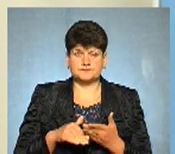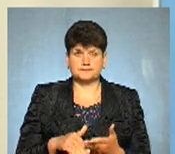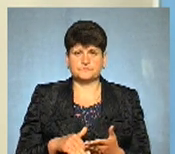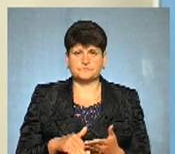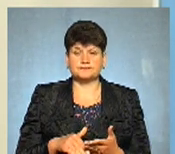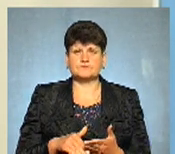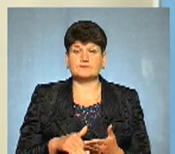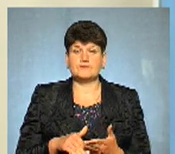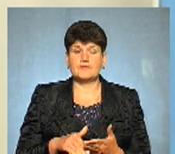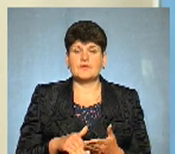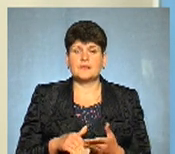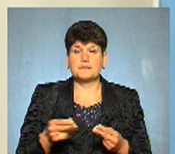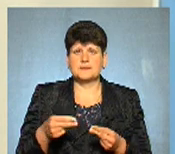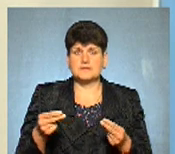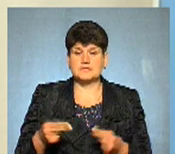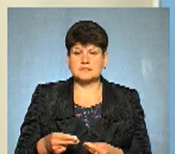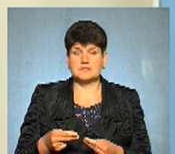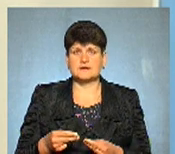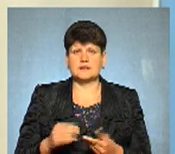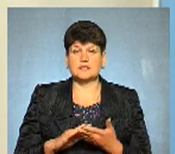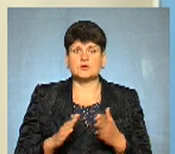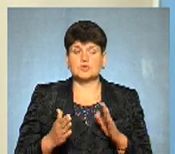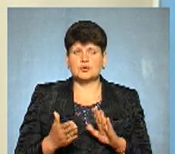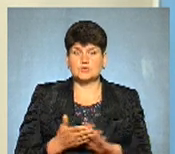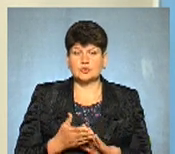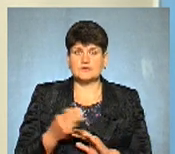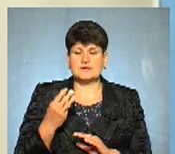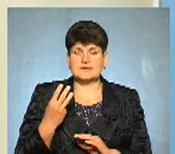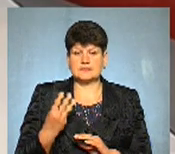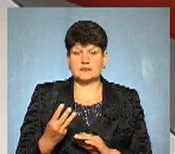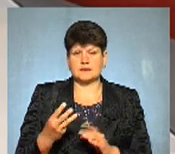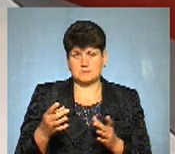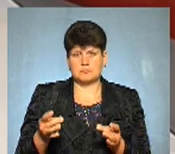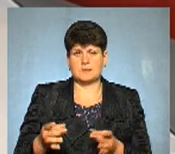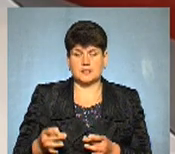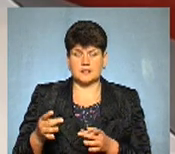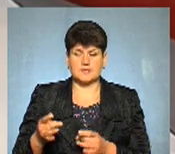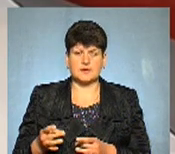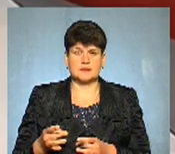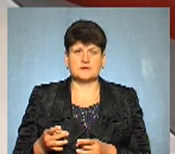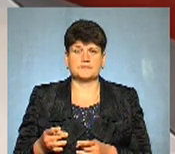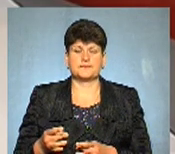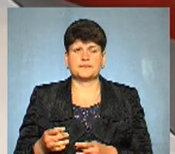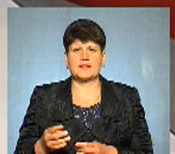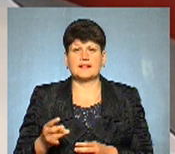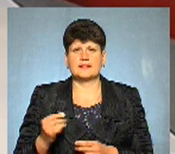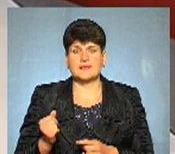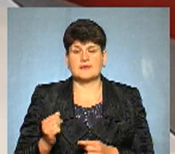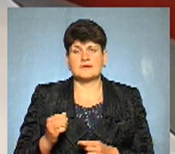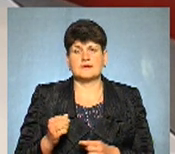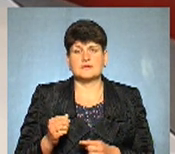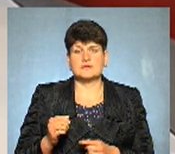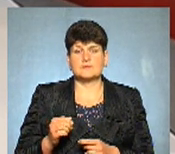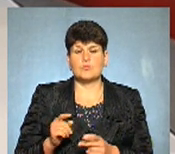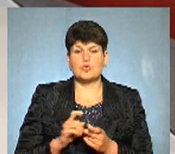екстренка, так, і заключили вже договір на три пакети, один з трьох пакетів, ми на СНСЗУ